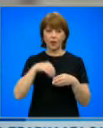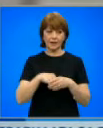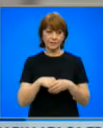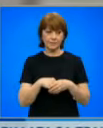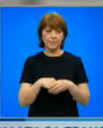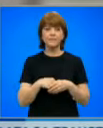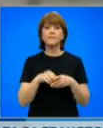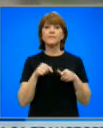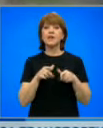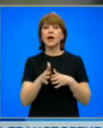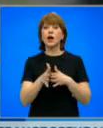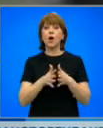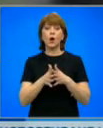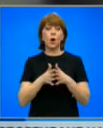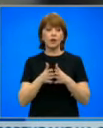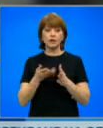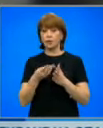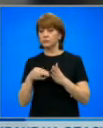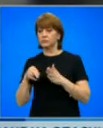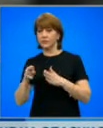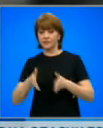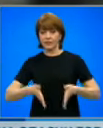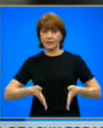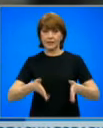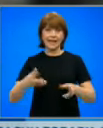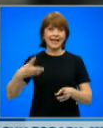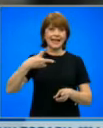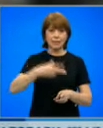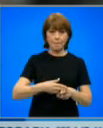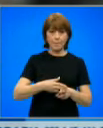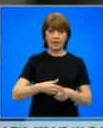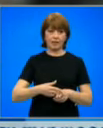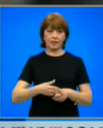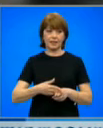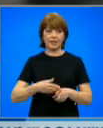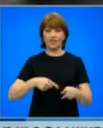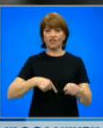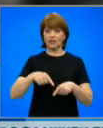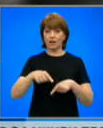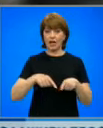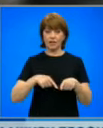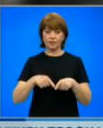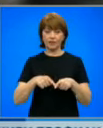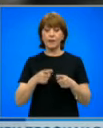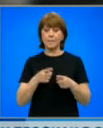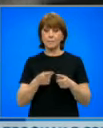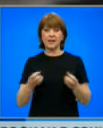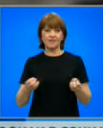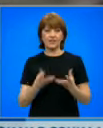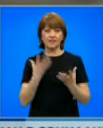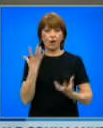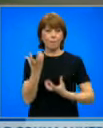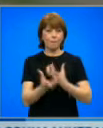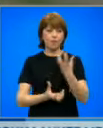Коматевско шосе. Тези хора след това излизат на пътното платно, като спират движението по оживения булевард. Оказва се, че при възникването на пожара